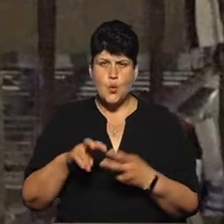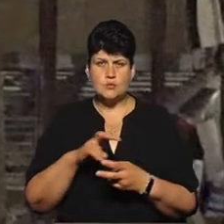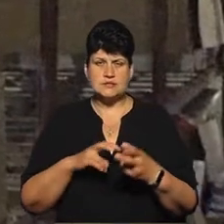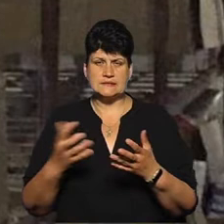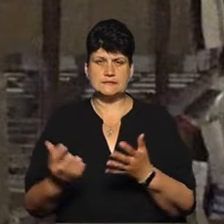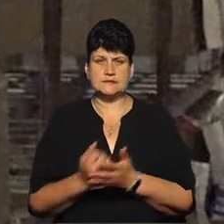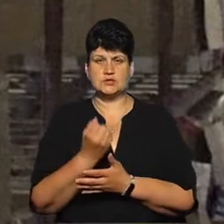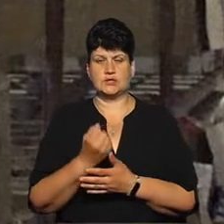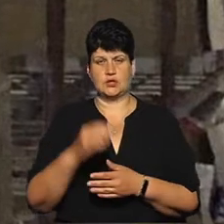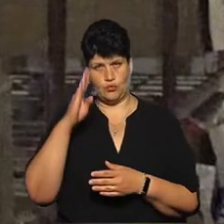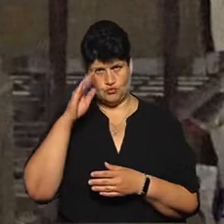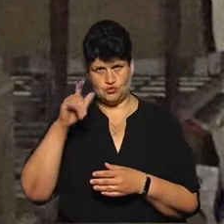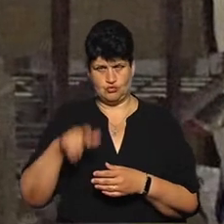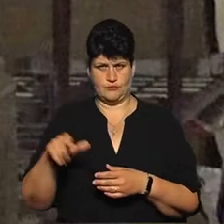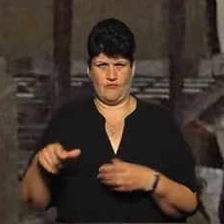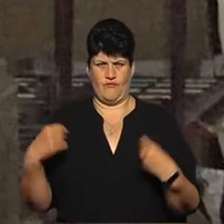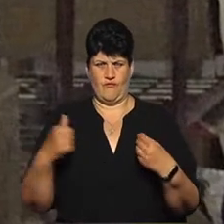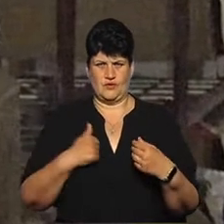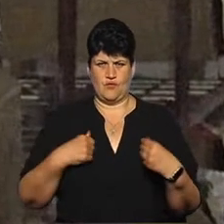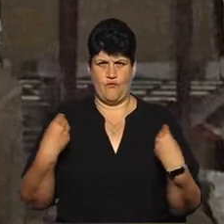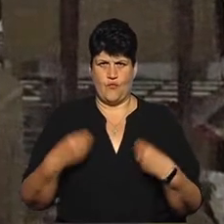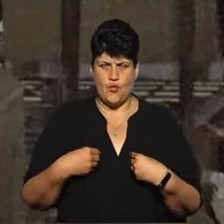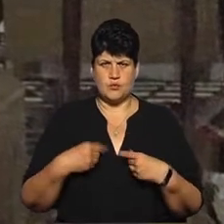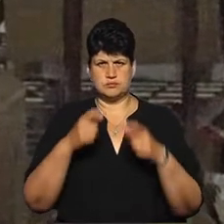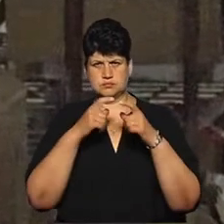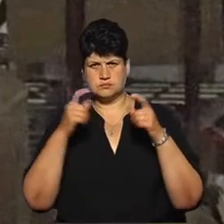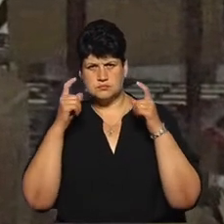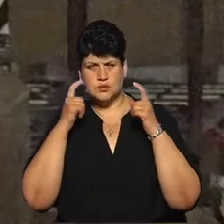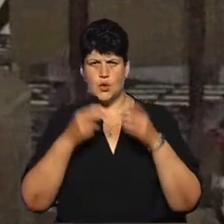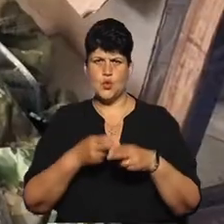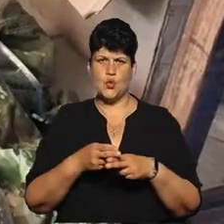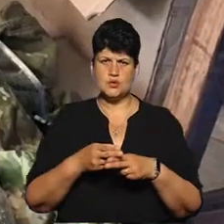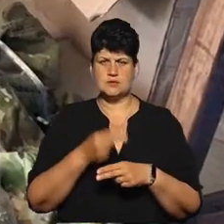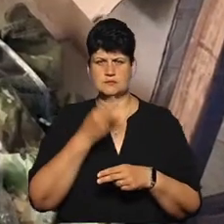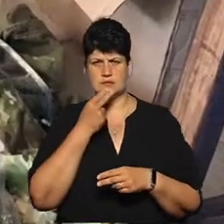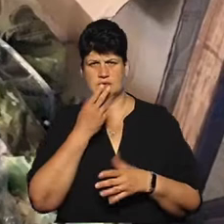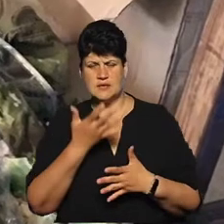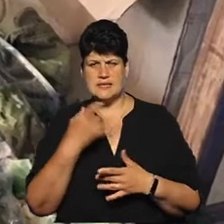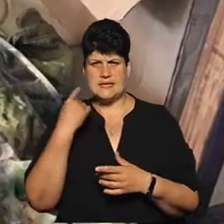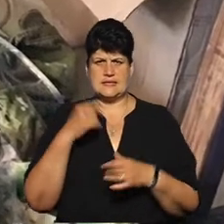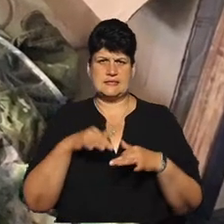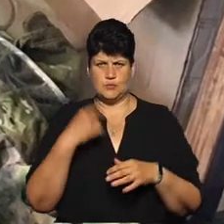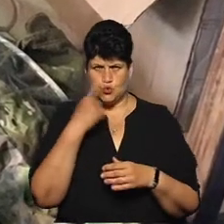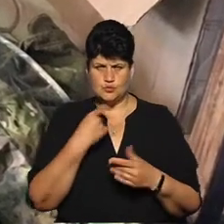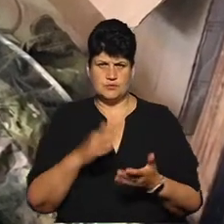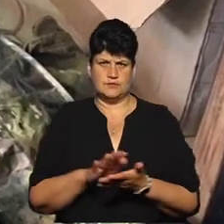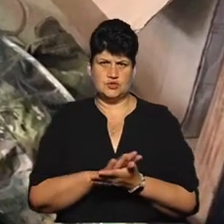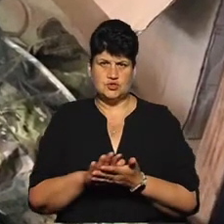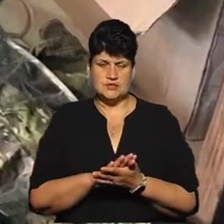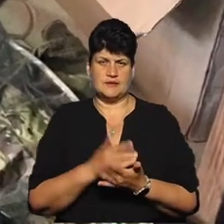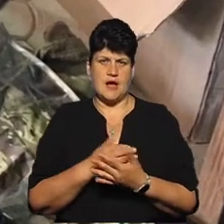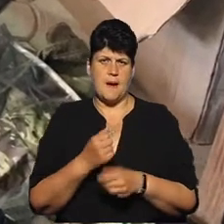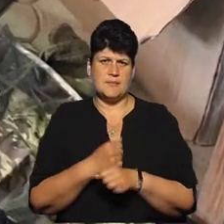військову форму, розгрузки, тактичні окуляри, ножі, військові продукти харчування, засоби особистої гігієни, речі для немовлят, аптечки та